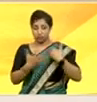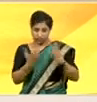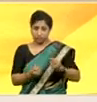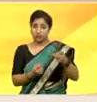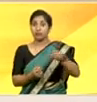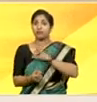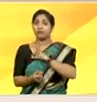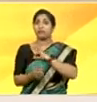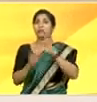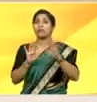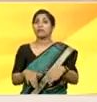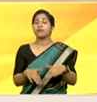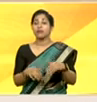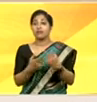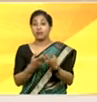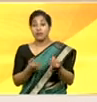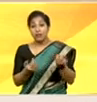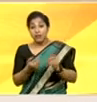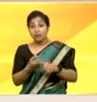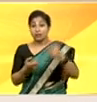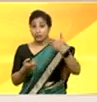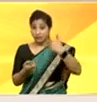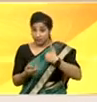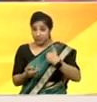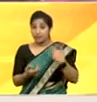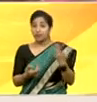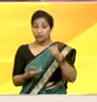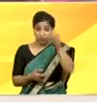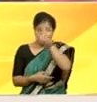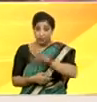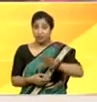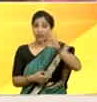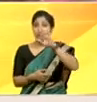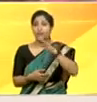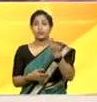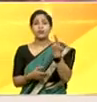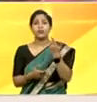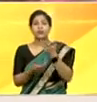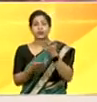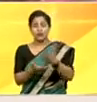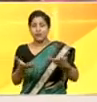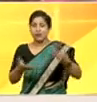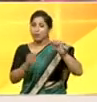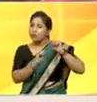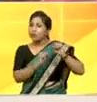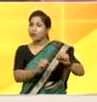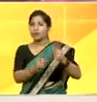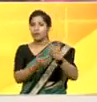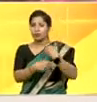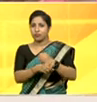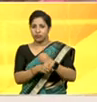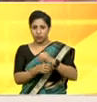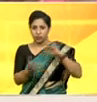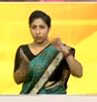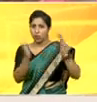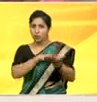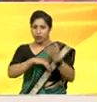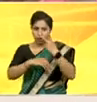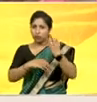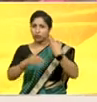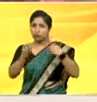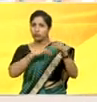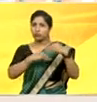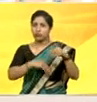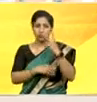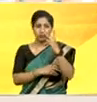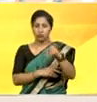डिमांड है, और जब हम भारत के किसी लोकल प्रोडक्ट को ग्लोबल होते देखते हैं